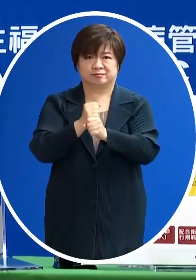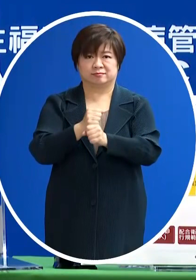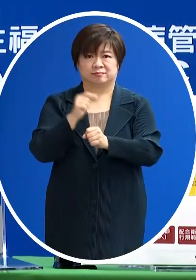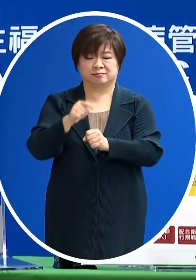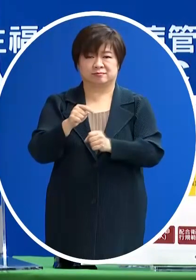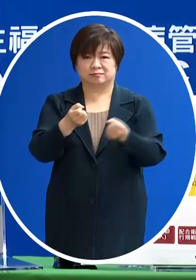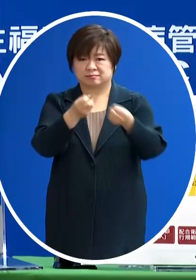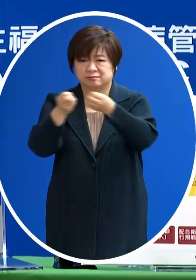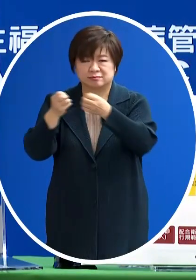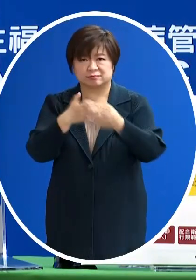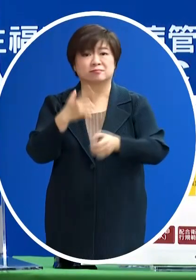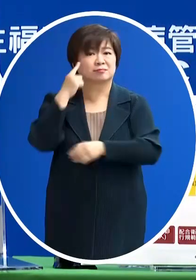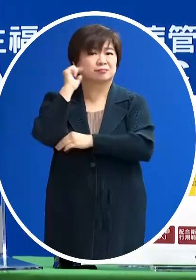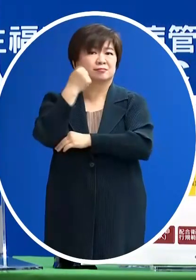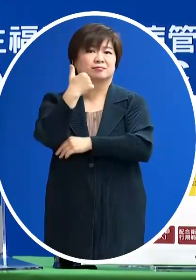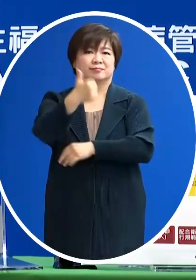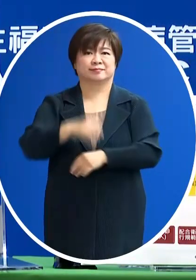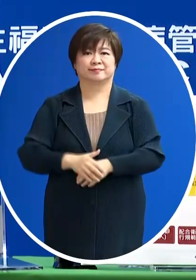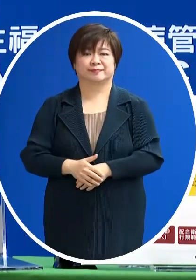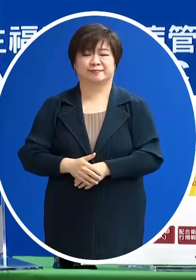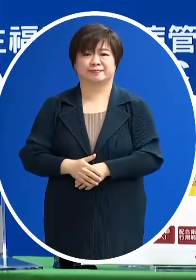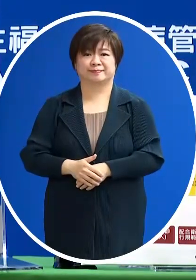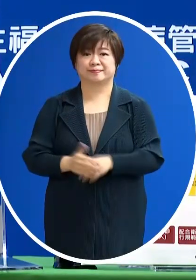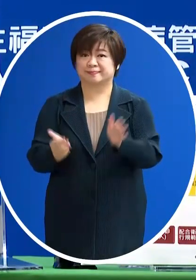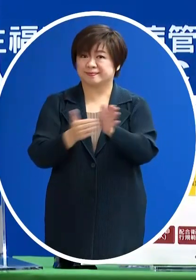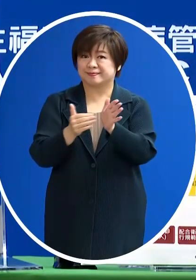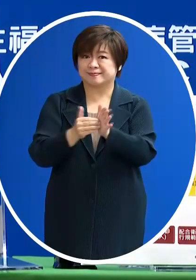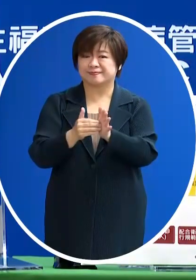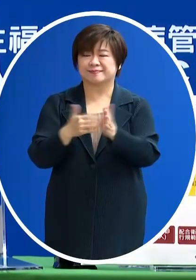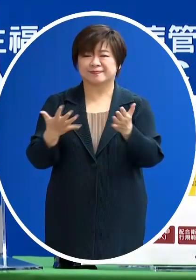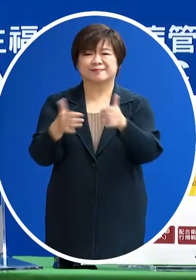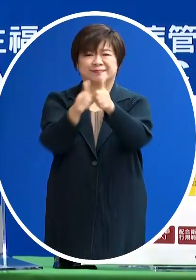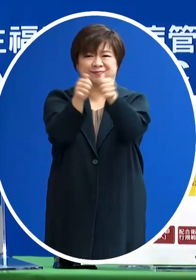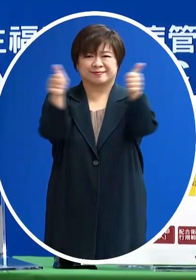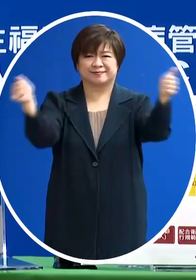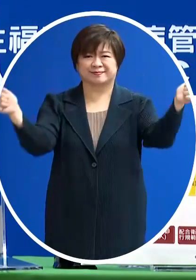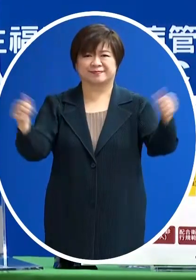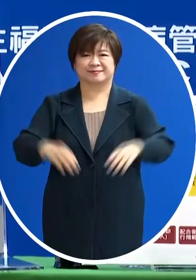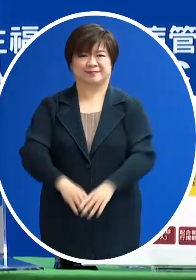的讨论。好，那我们今天的记者会就到这里，谢谢大家。